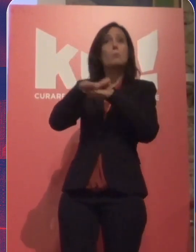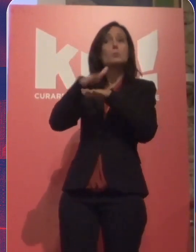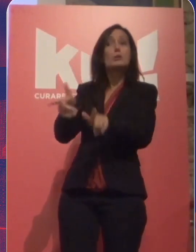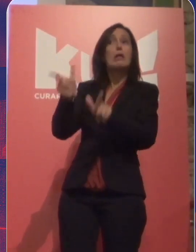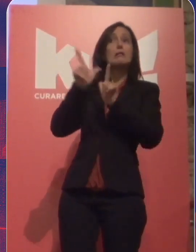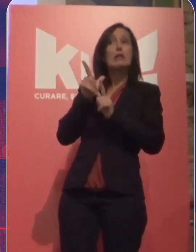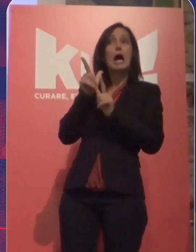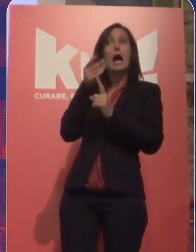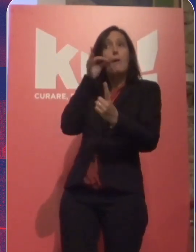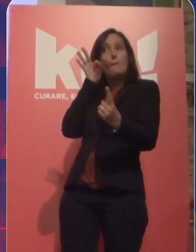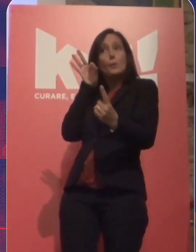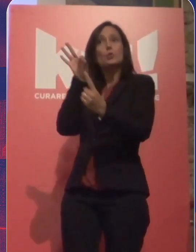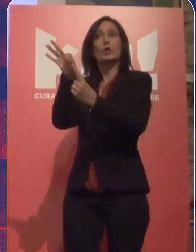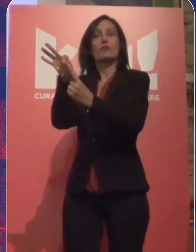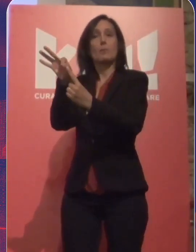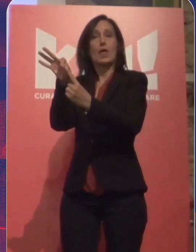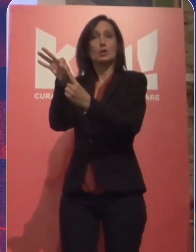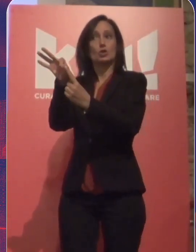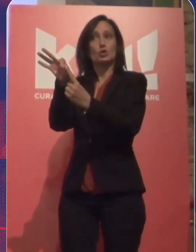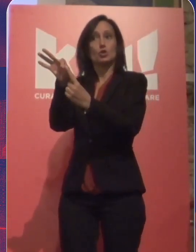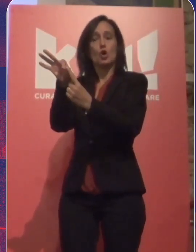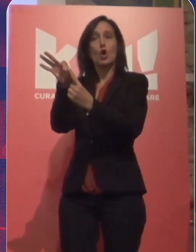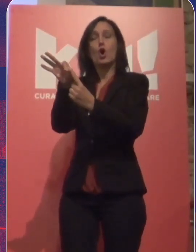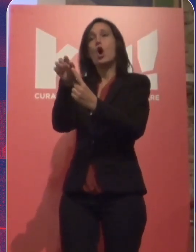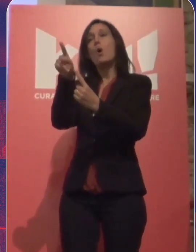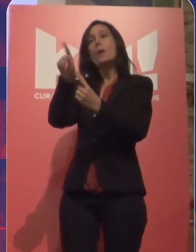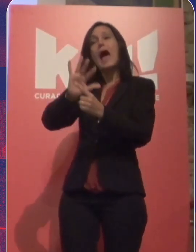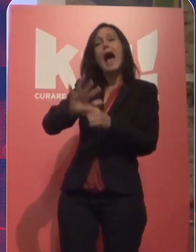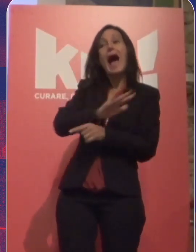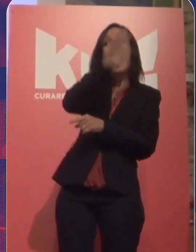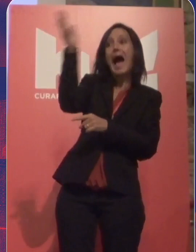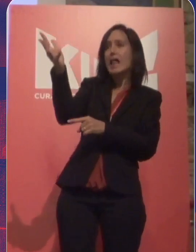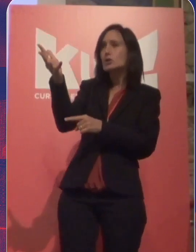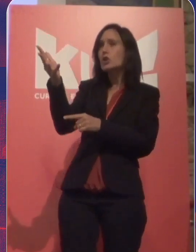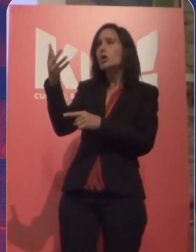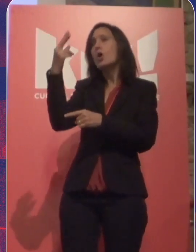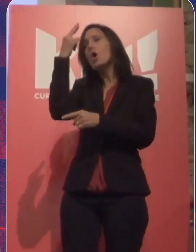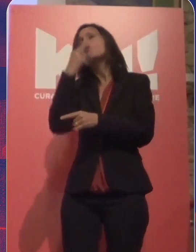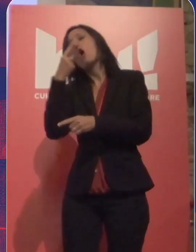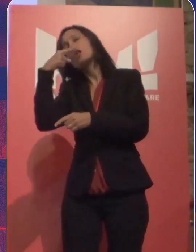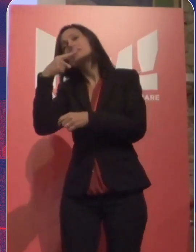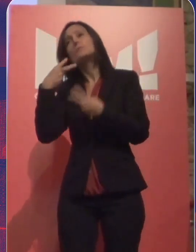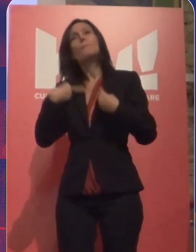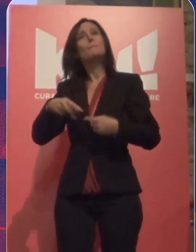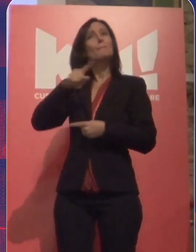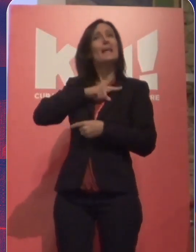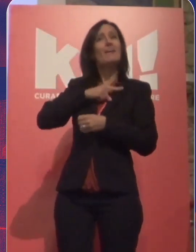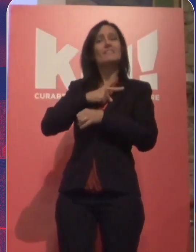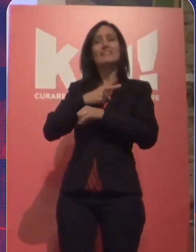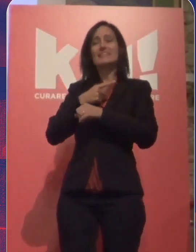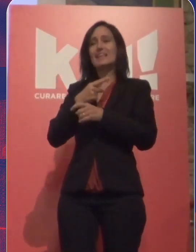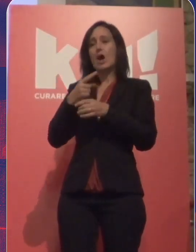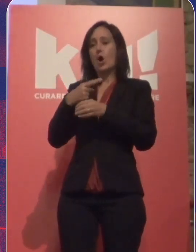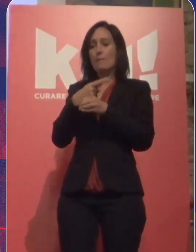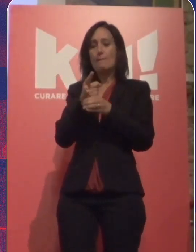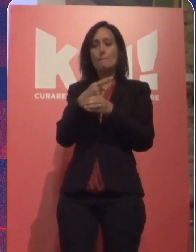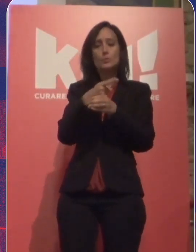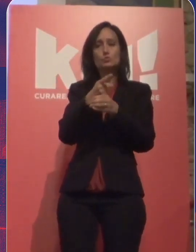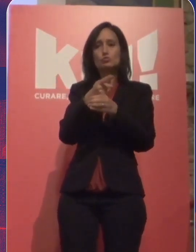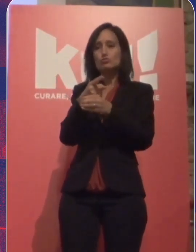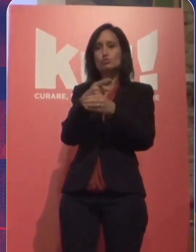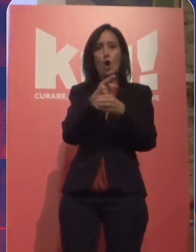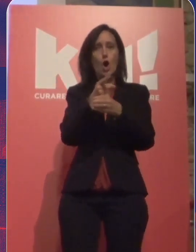agisce come una sorta di bussola orientativa rispetto alla nostra vita quando l'altro si